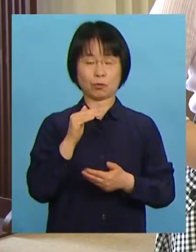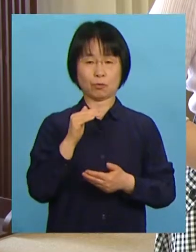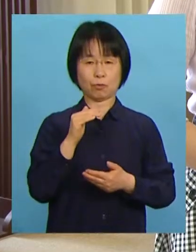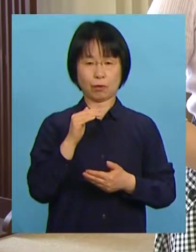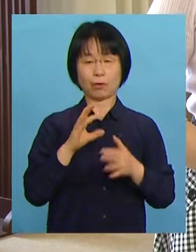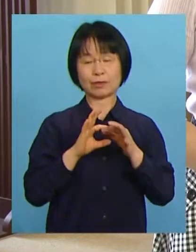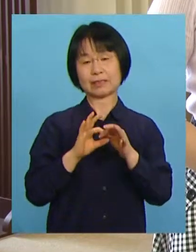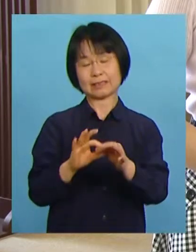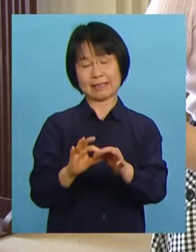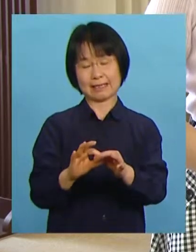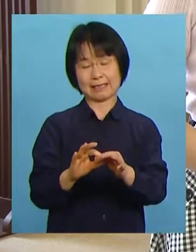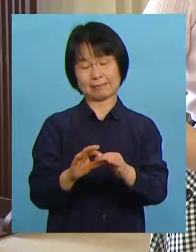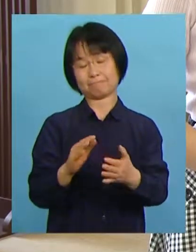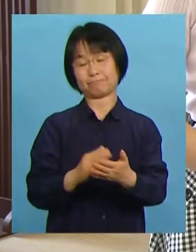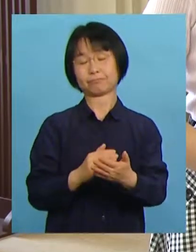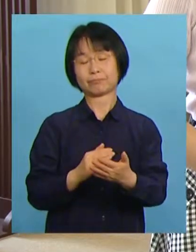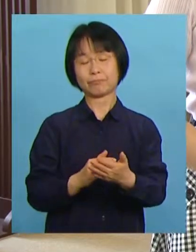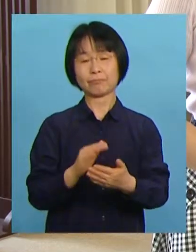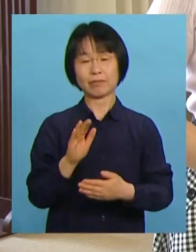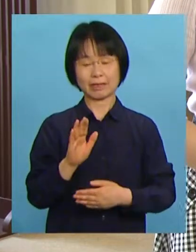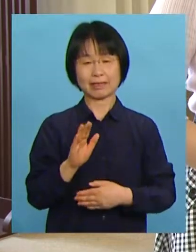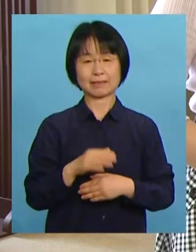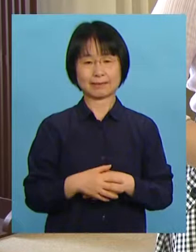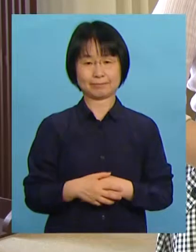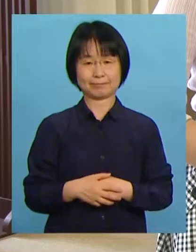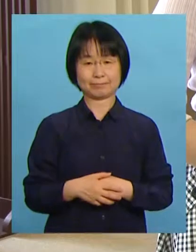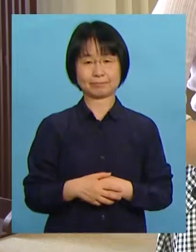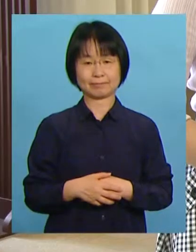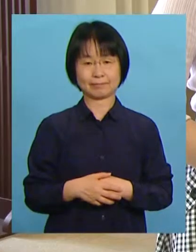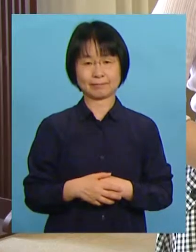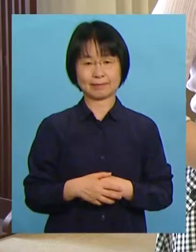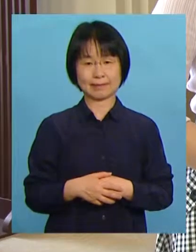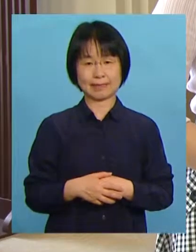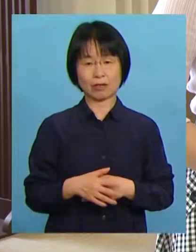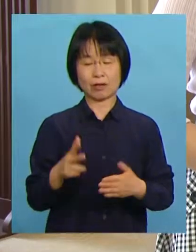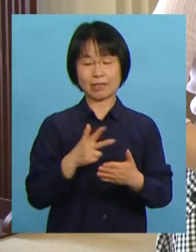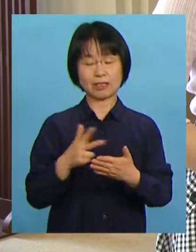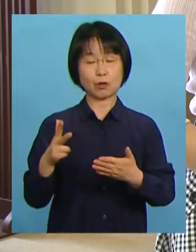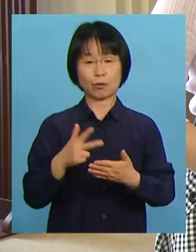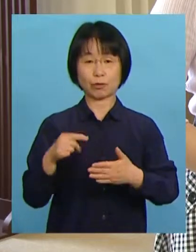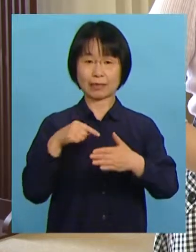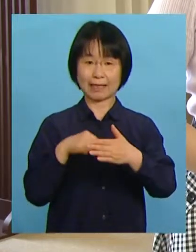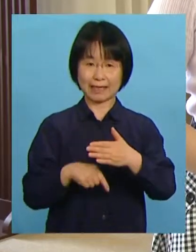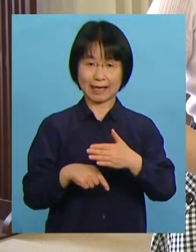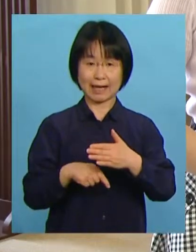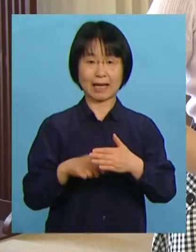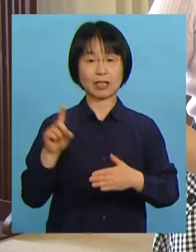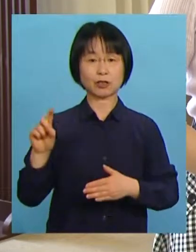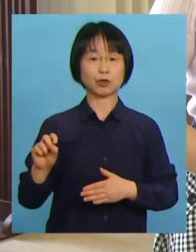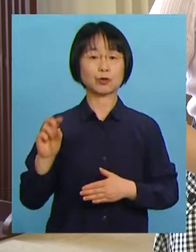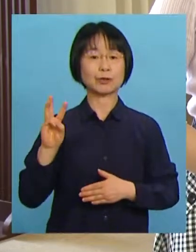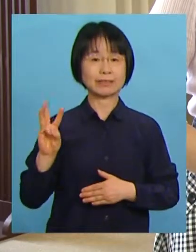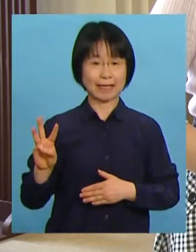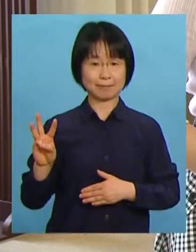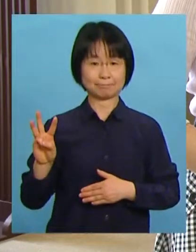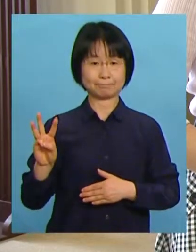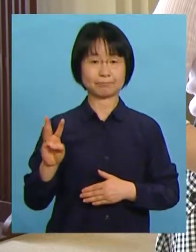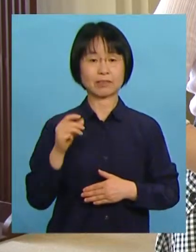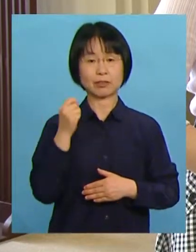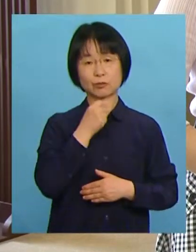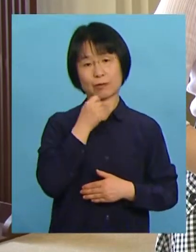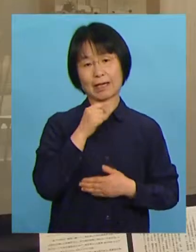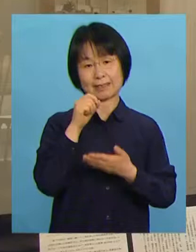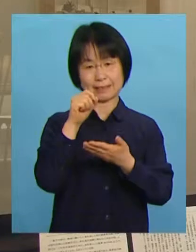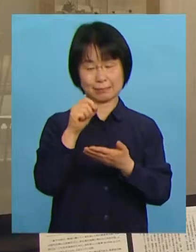したものです。今回の博物館の展示では、博物館の資料の中から13点を紹介しています。